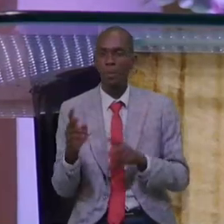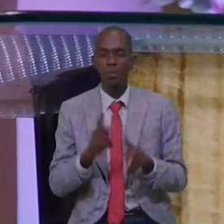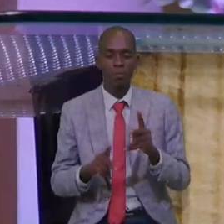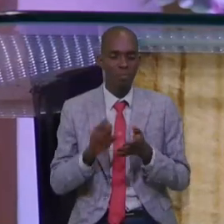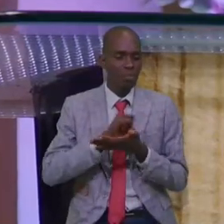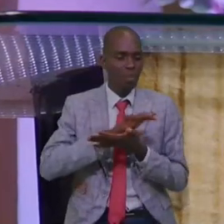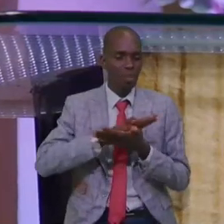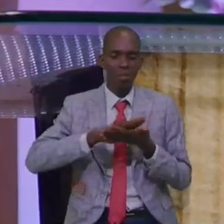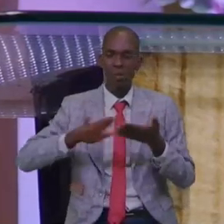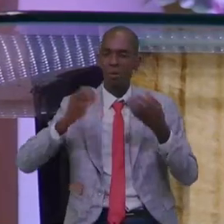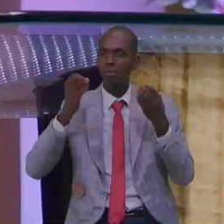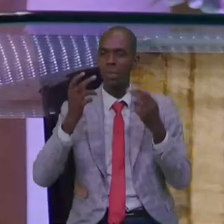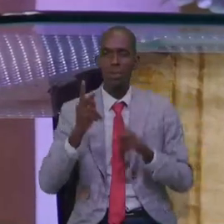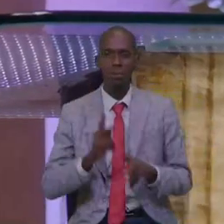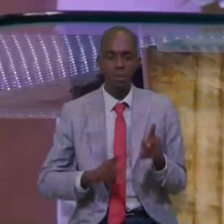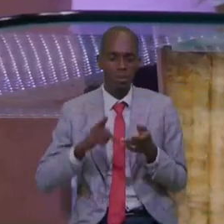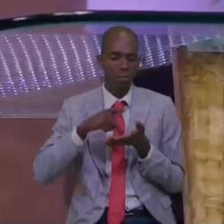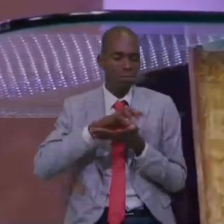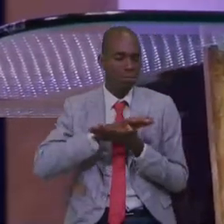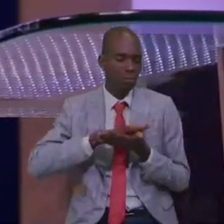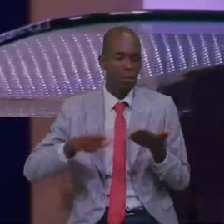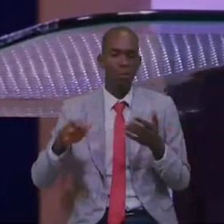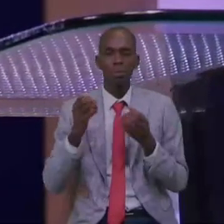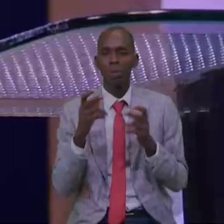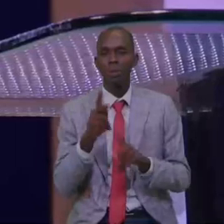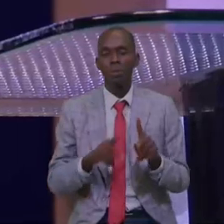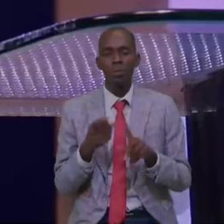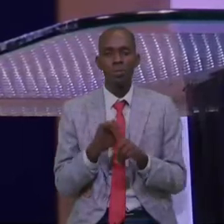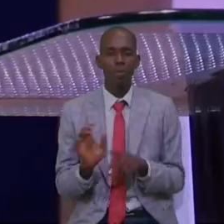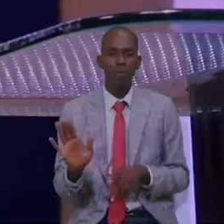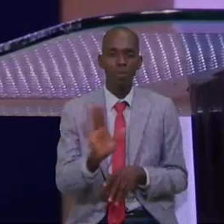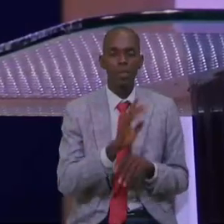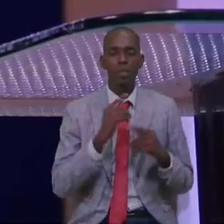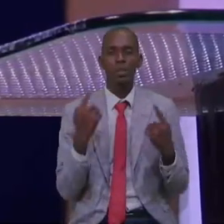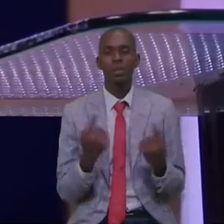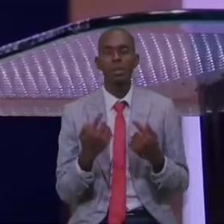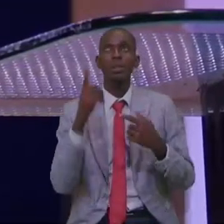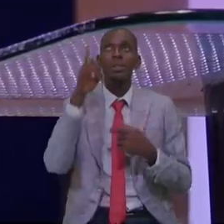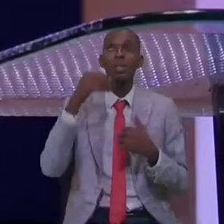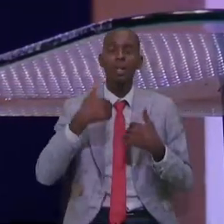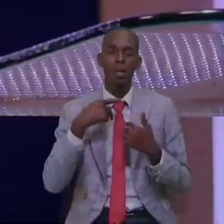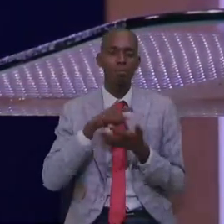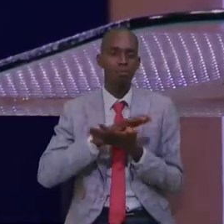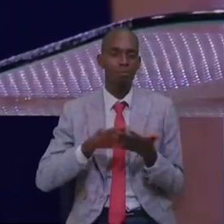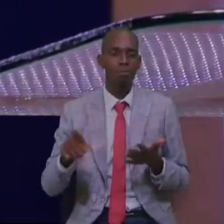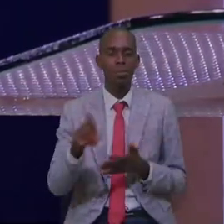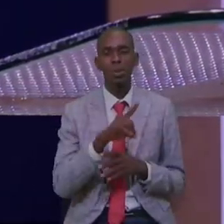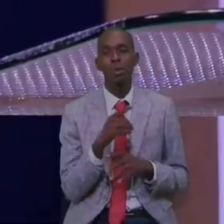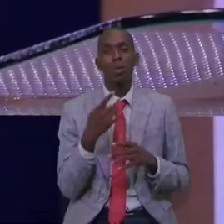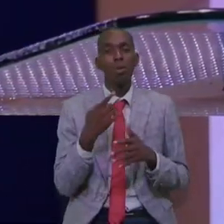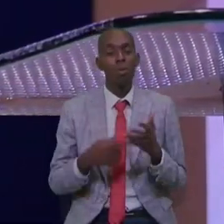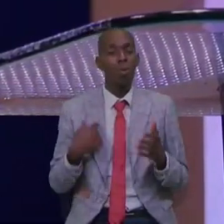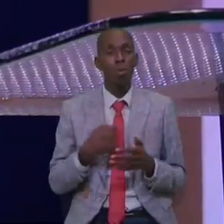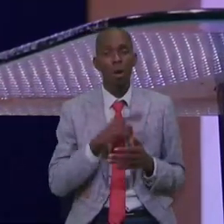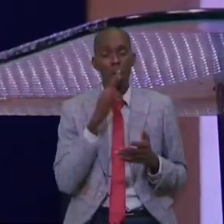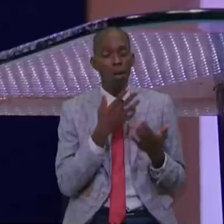sauvé bien de personnes. Il les a épurés de leurs péchés. Il les a purifiés. Alors ce que nous entendons maintenant, ce